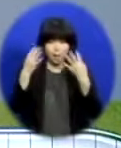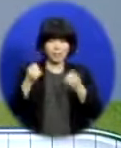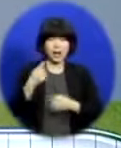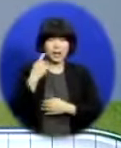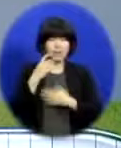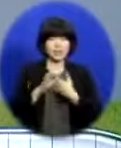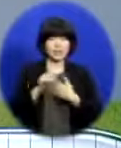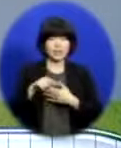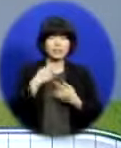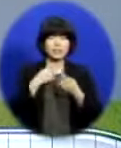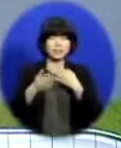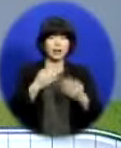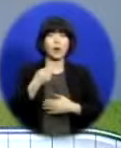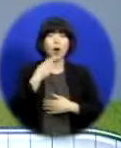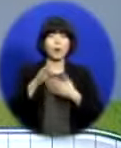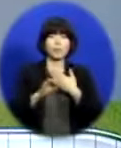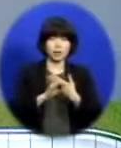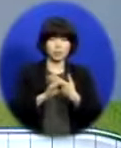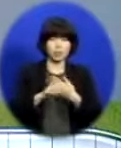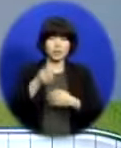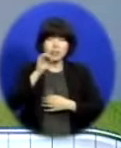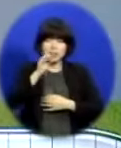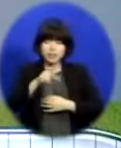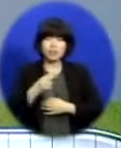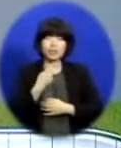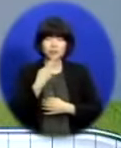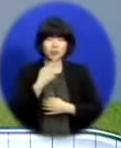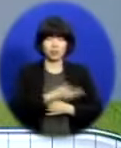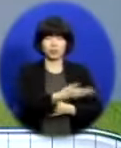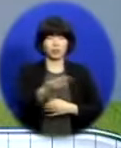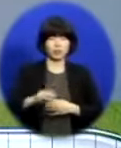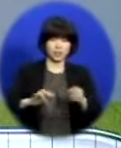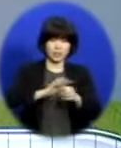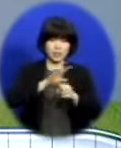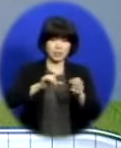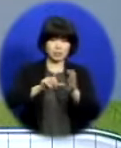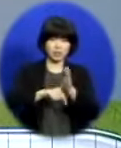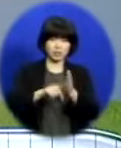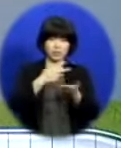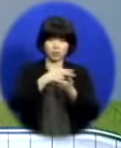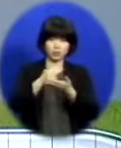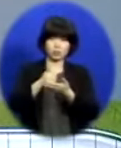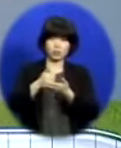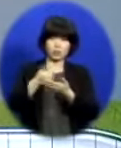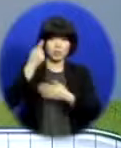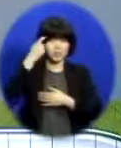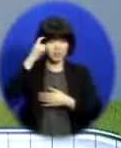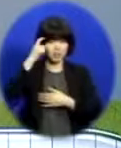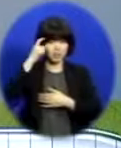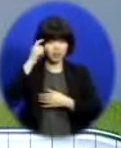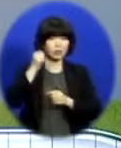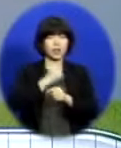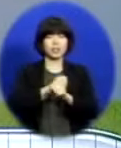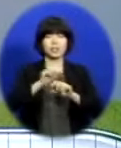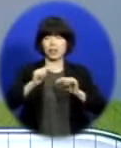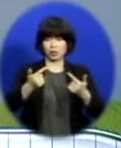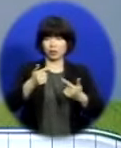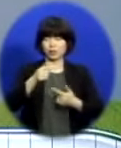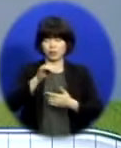체험을 한 적이 없으시다면 틀림없이 여러분은 24시간 주님을 생각하려고 하고 있지 않으실